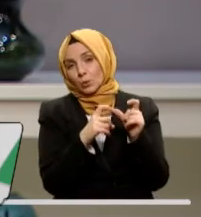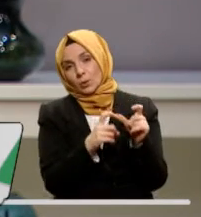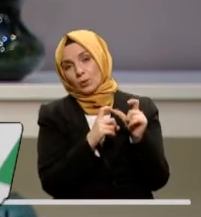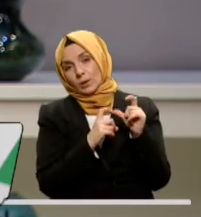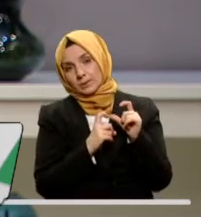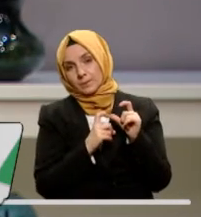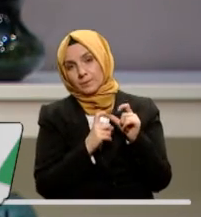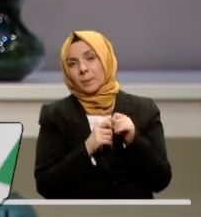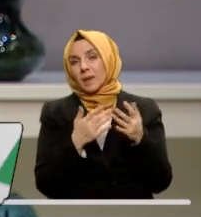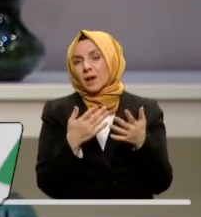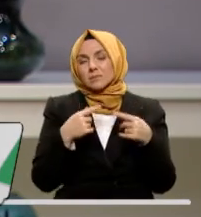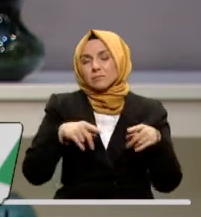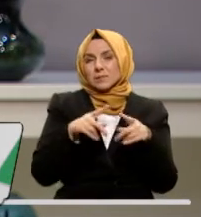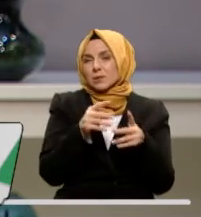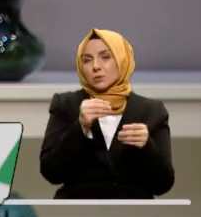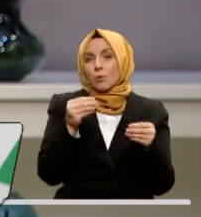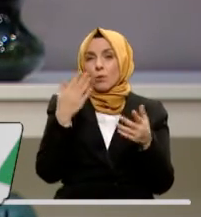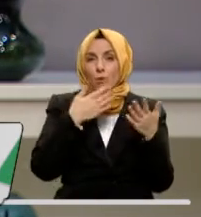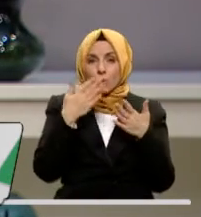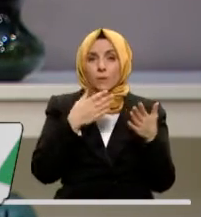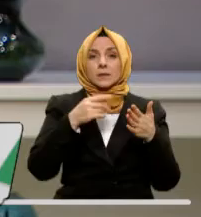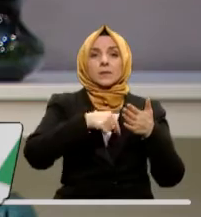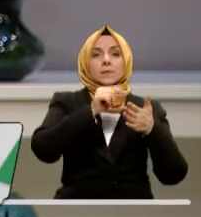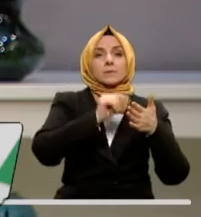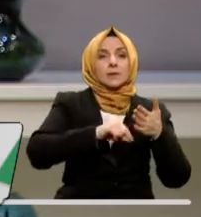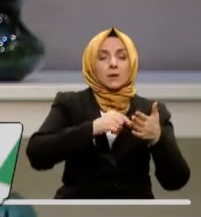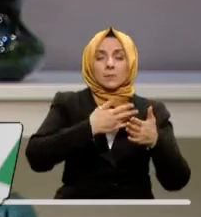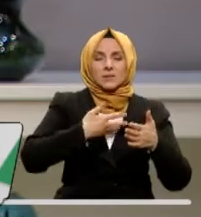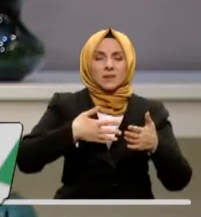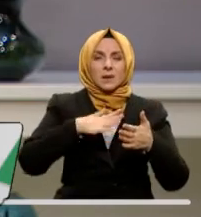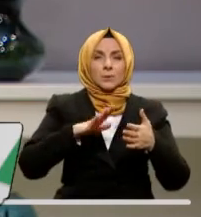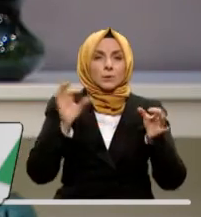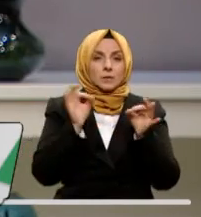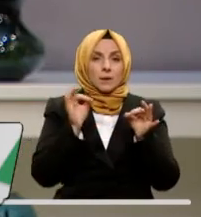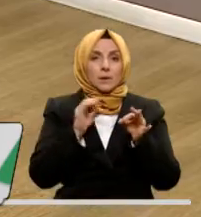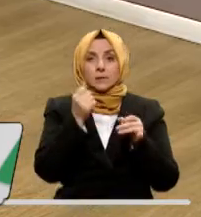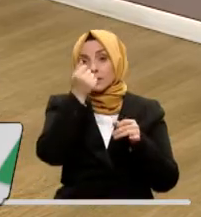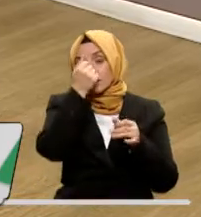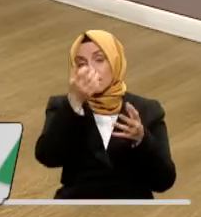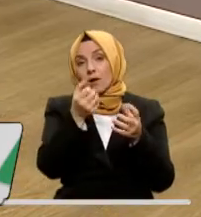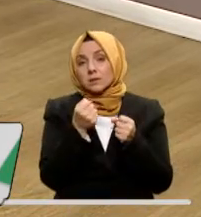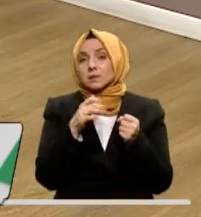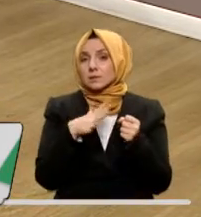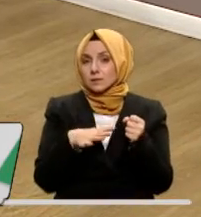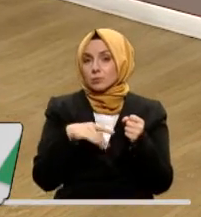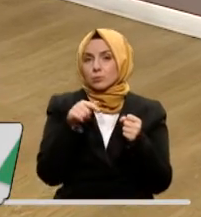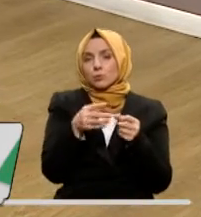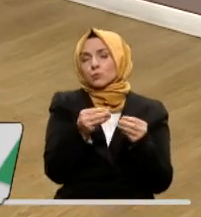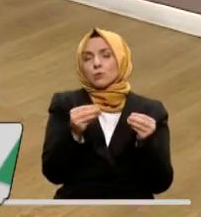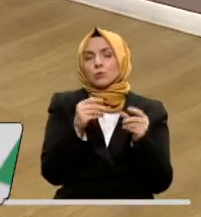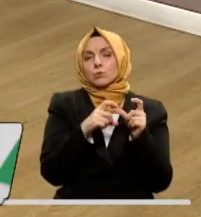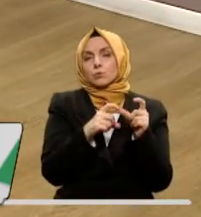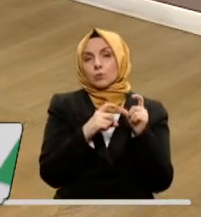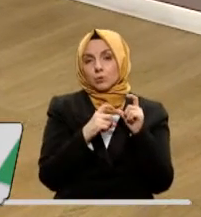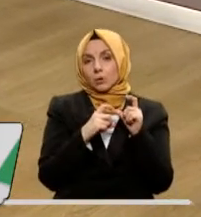bir o yüzden böyle çok Detay sevmeyiz okumayı imzalamayı hemen geçelim sürece isteriz bu çok geliyor şu